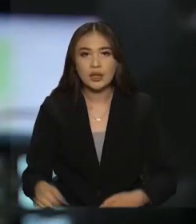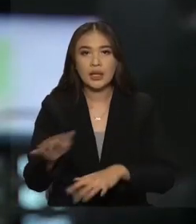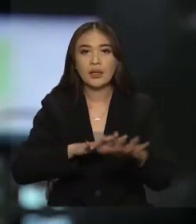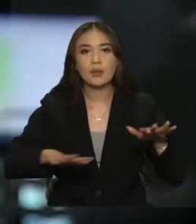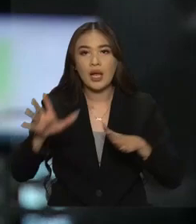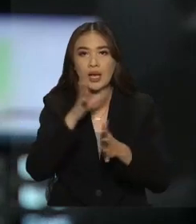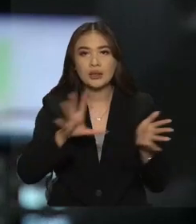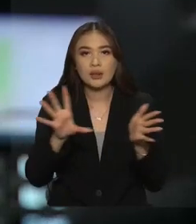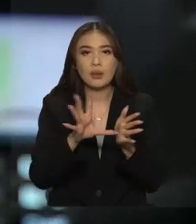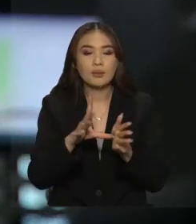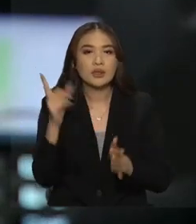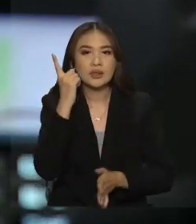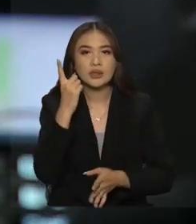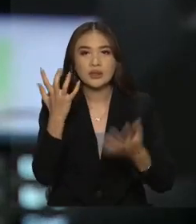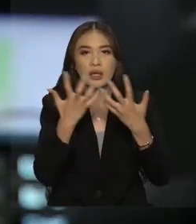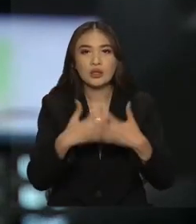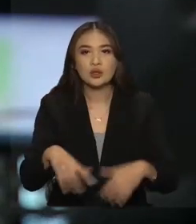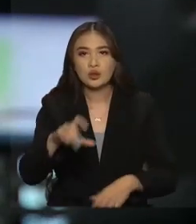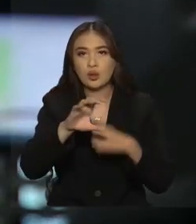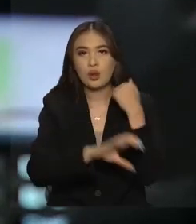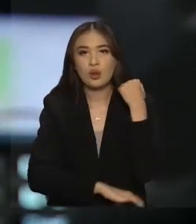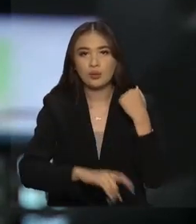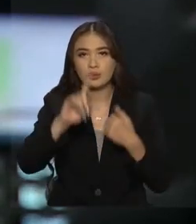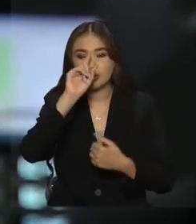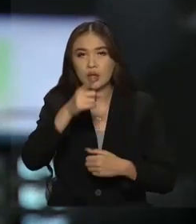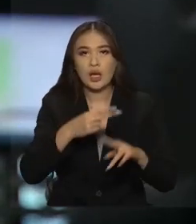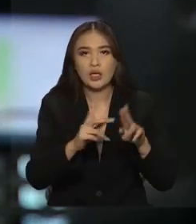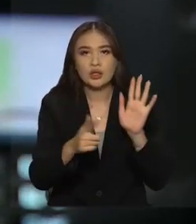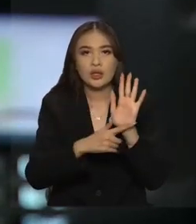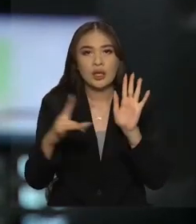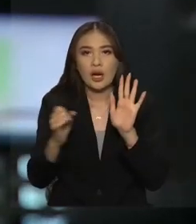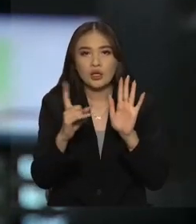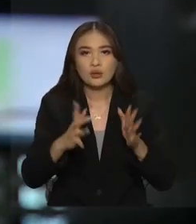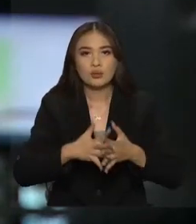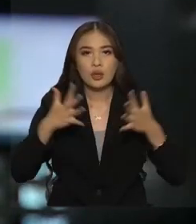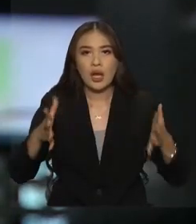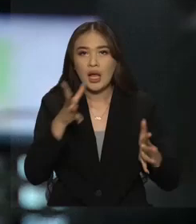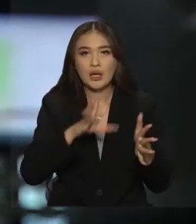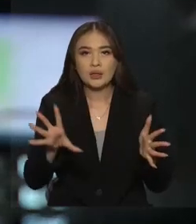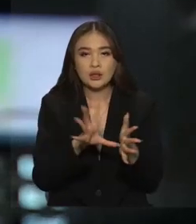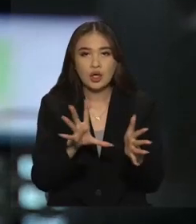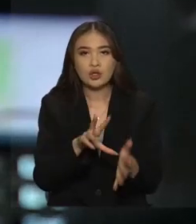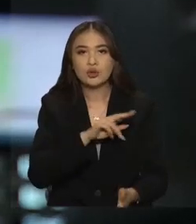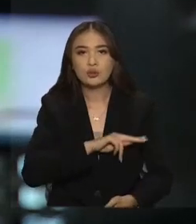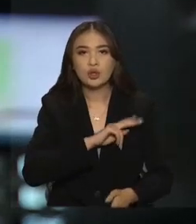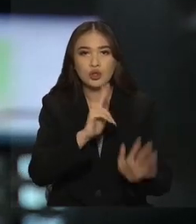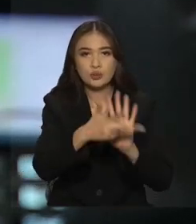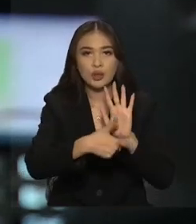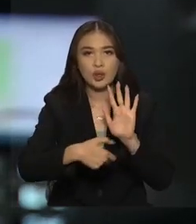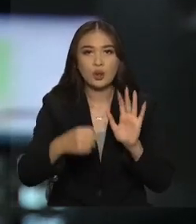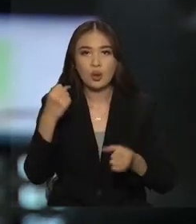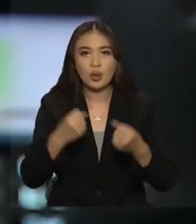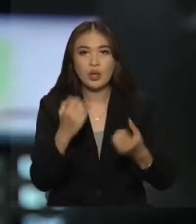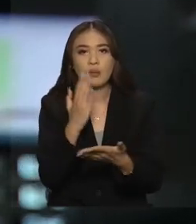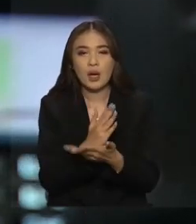Еліміздегі электромобильдер саны соңғы бір жылда 7 есе көбейген. Қазақстанда қазір электр қуатымен жұмыс істейтін 3600 көлік